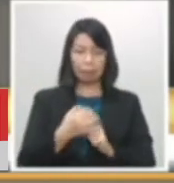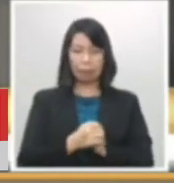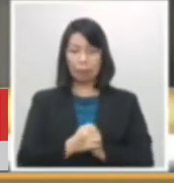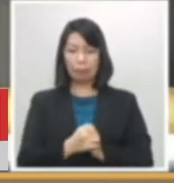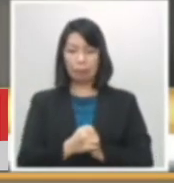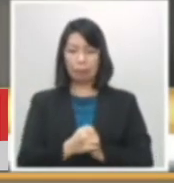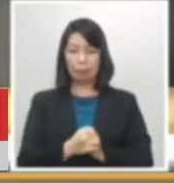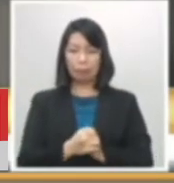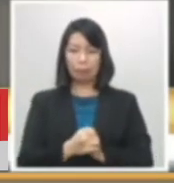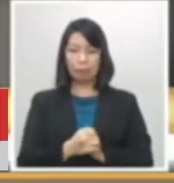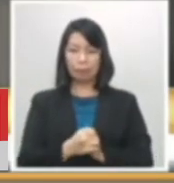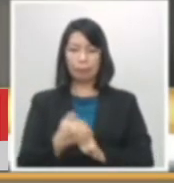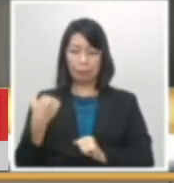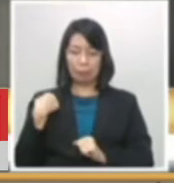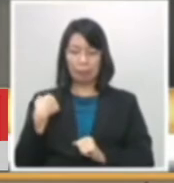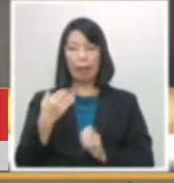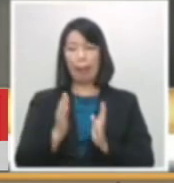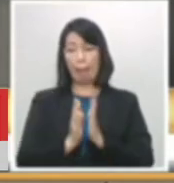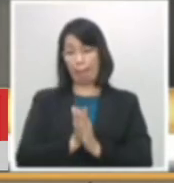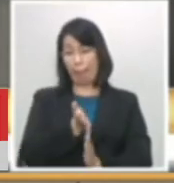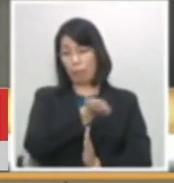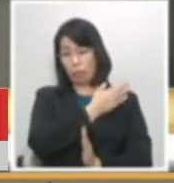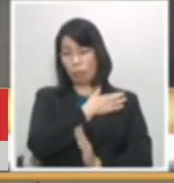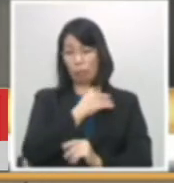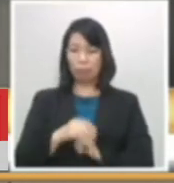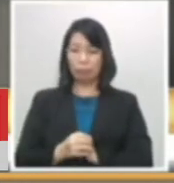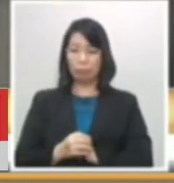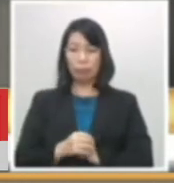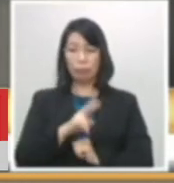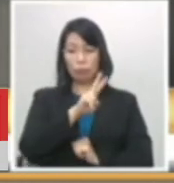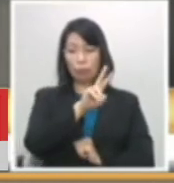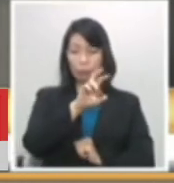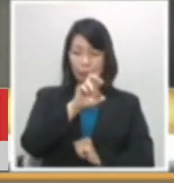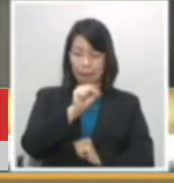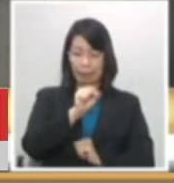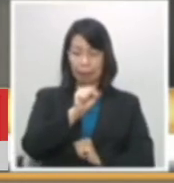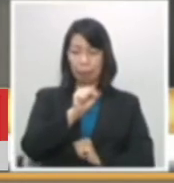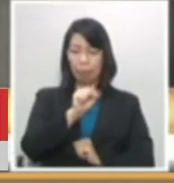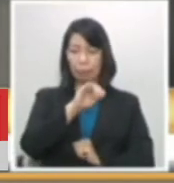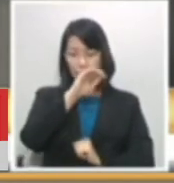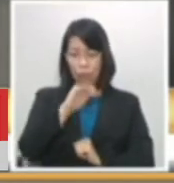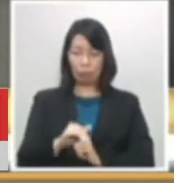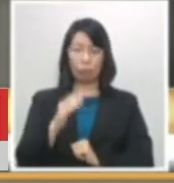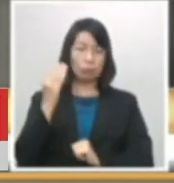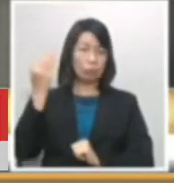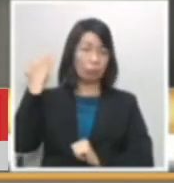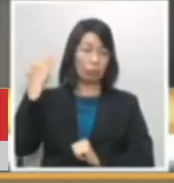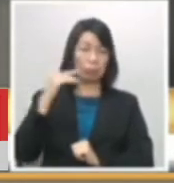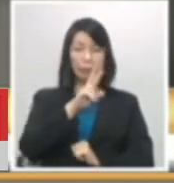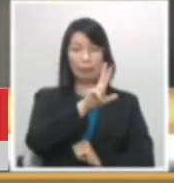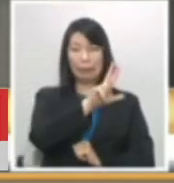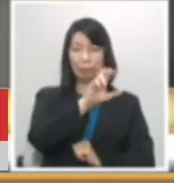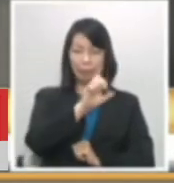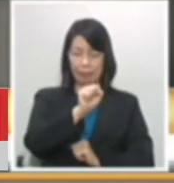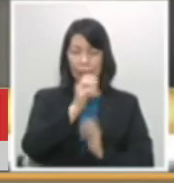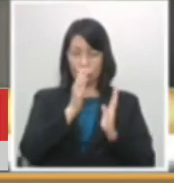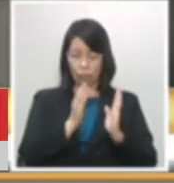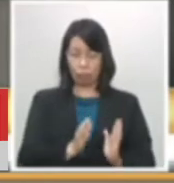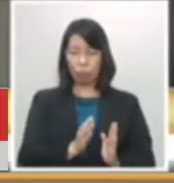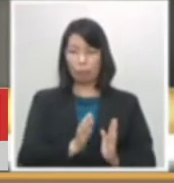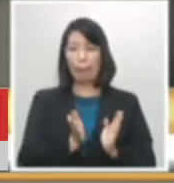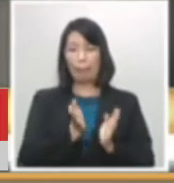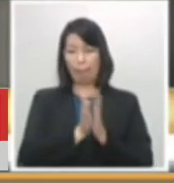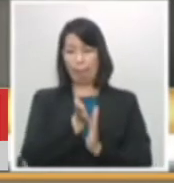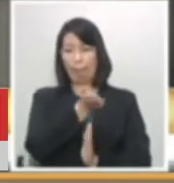เศษ800กว่ารูปเนี่ยจาก 300,000 สถิติ15กันยา62นะ